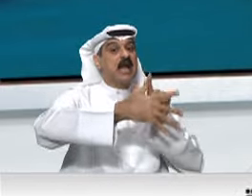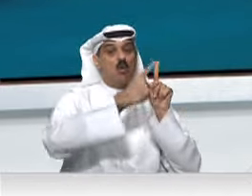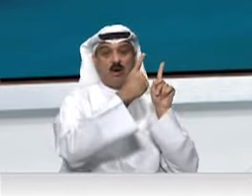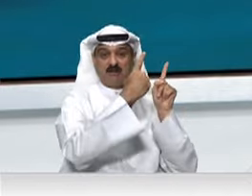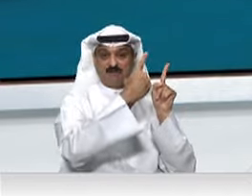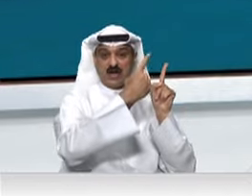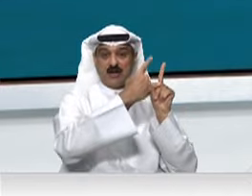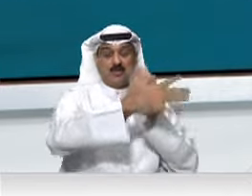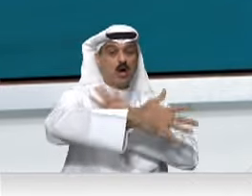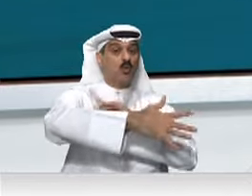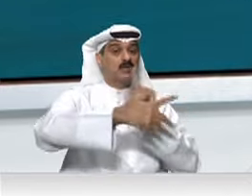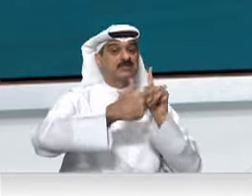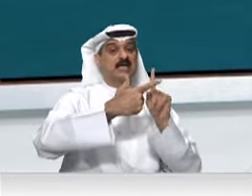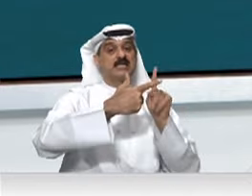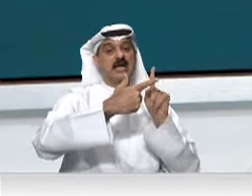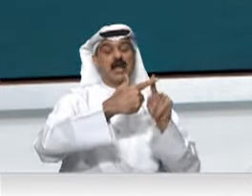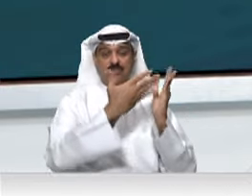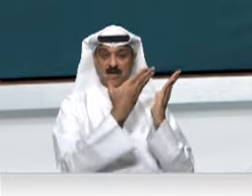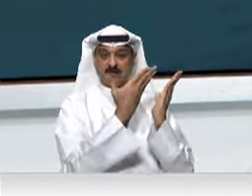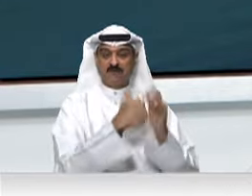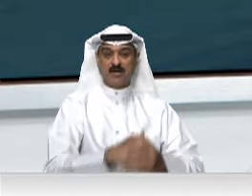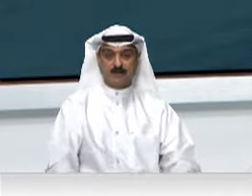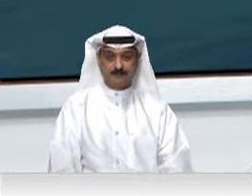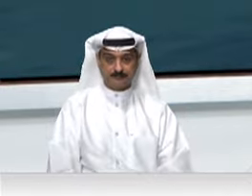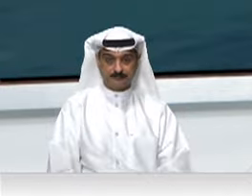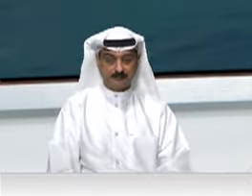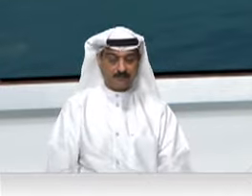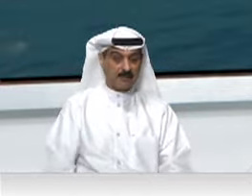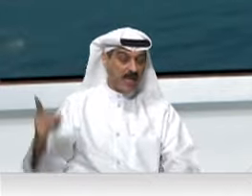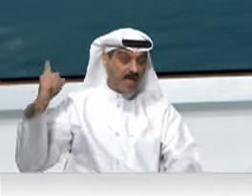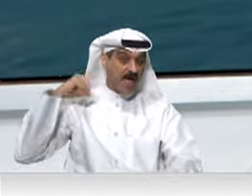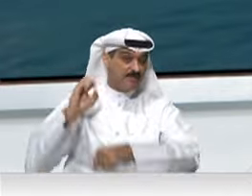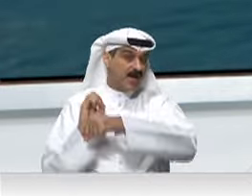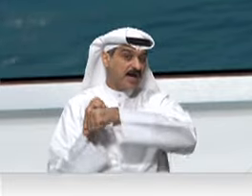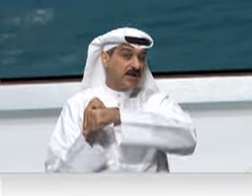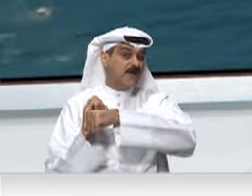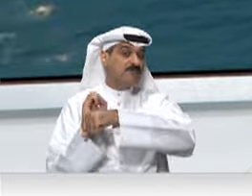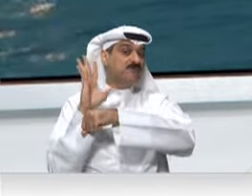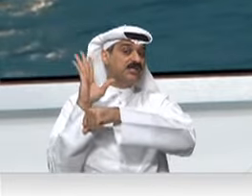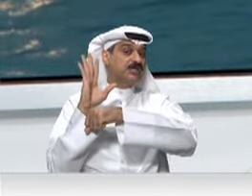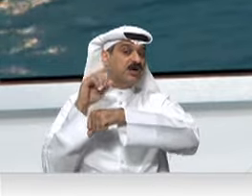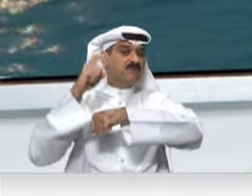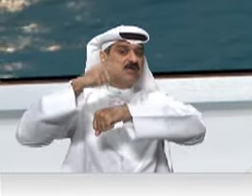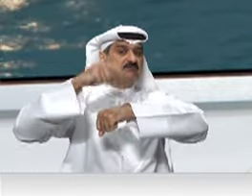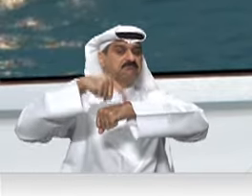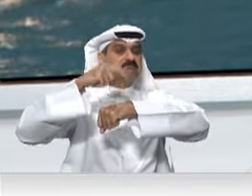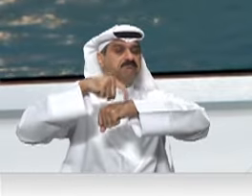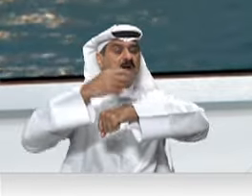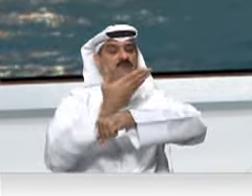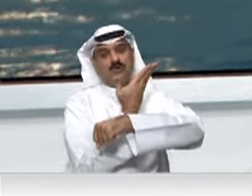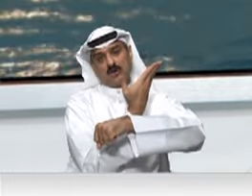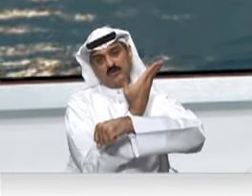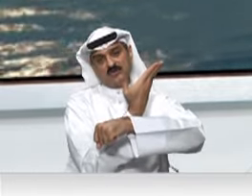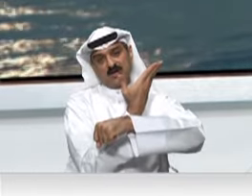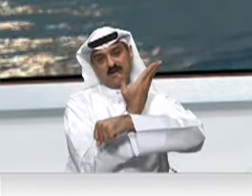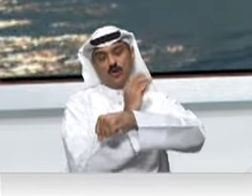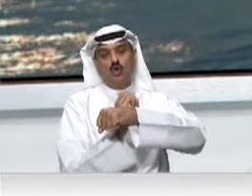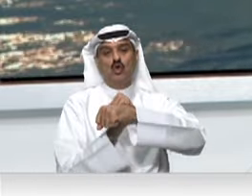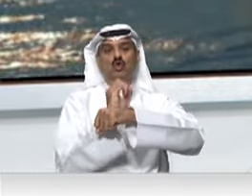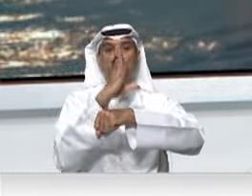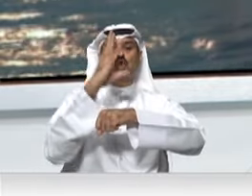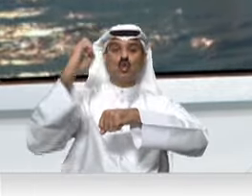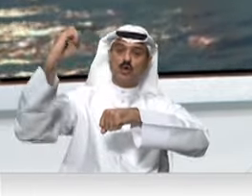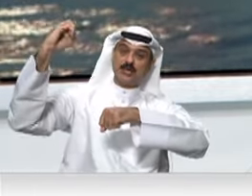والجزر الثاني الساعة 11:59 مساء. أذان الفجر حسب التوقيت المحلي لمدينة الكويت الساعة 4، شروق الشمس